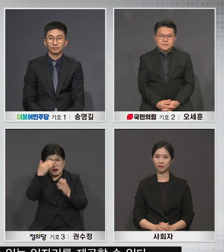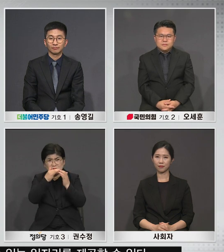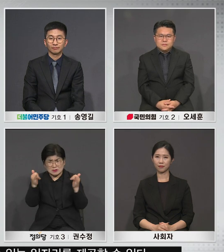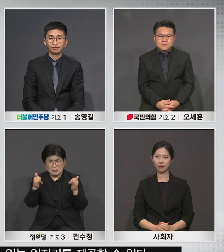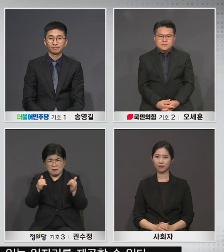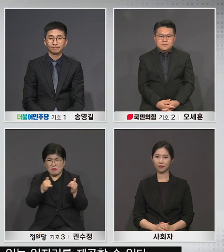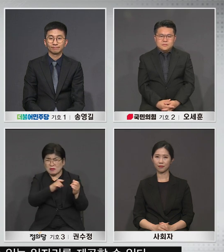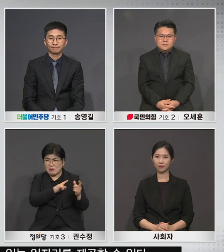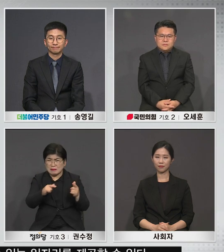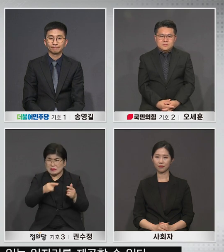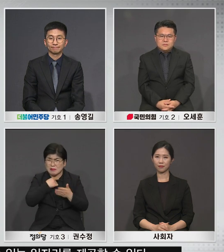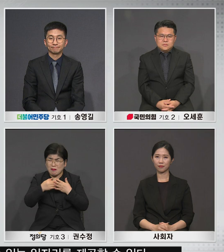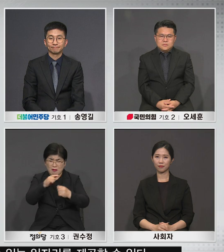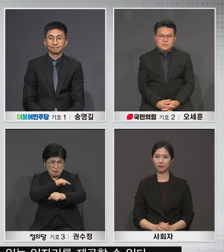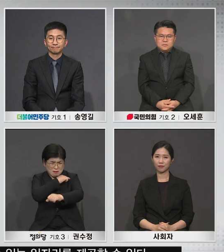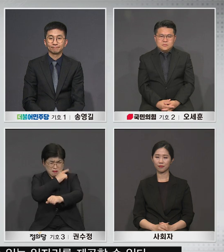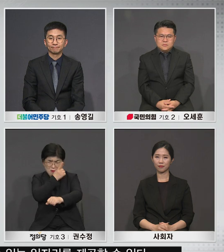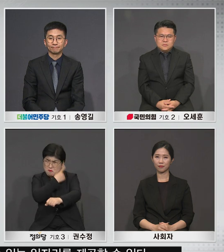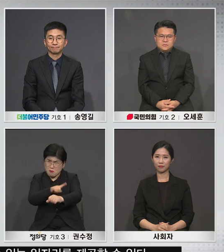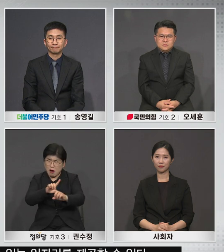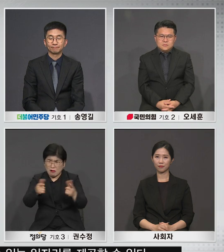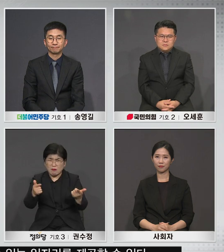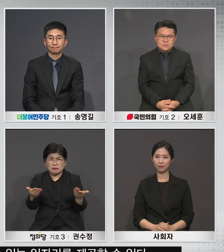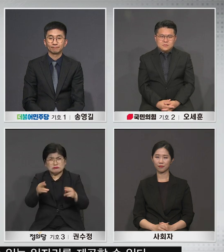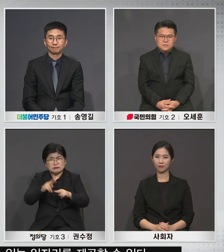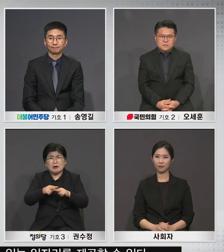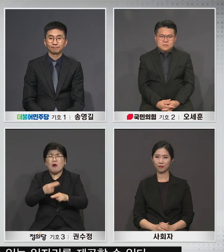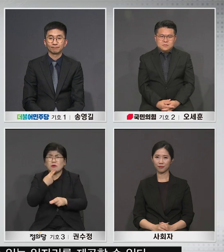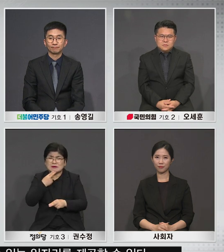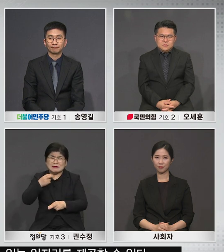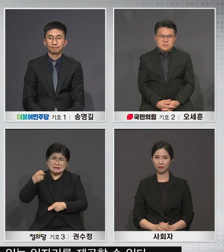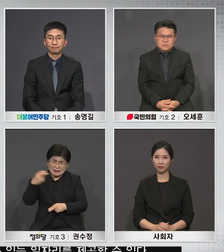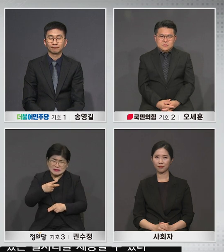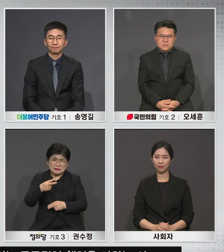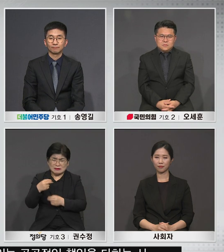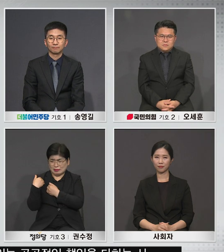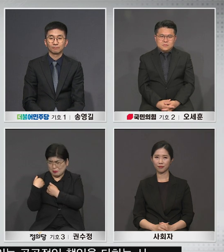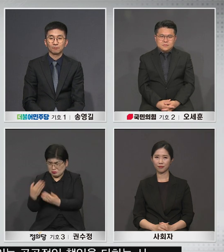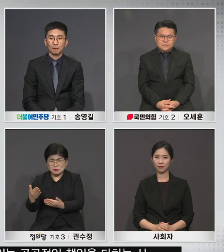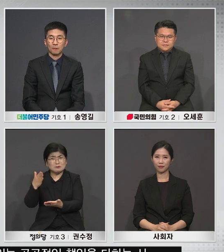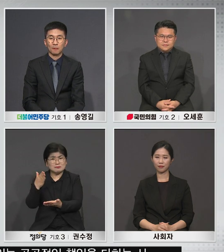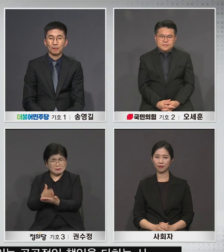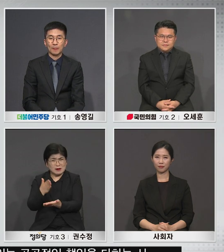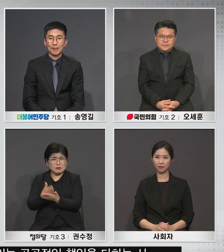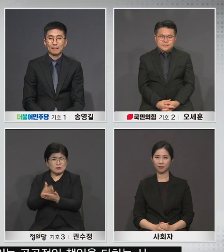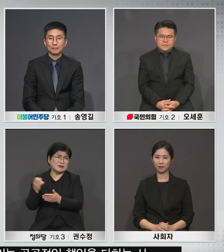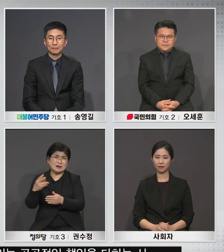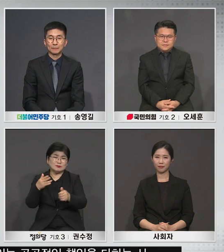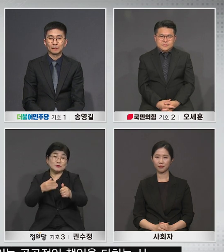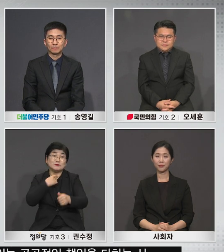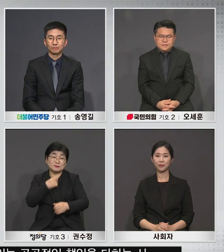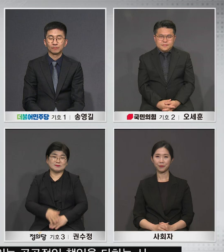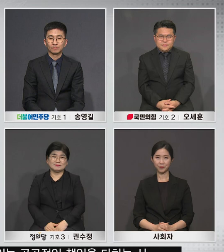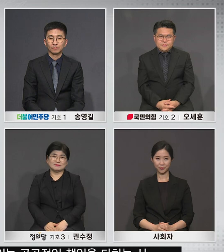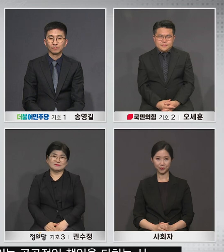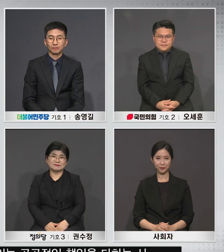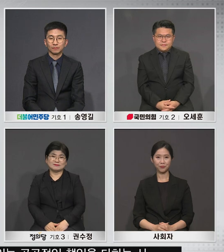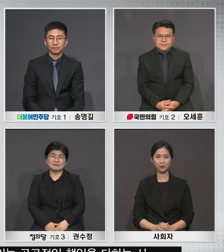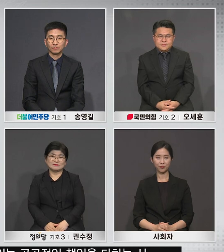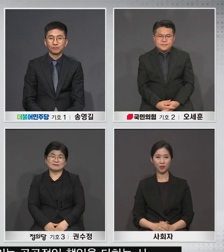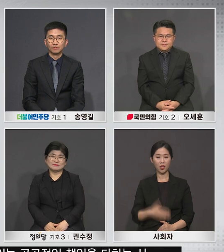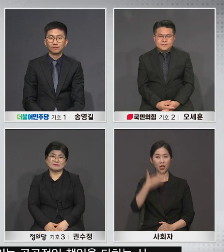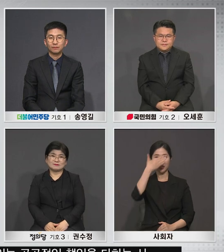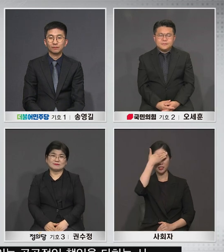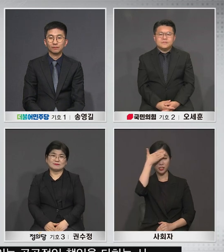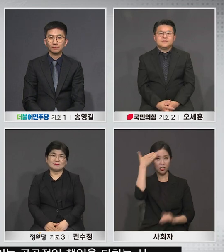부족한 게 아니라 능력이 부족한 것이 아니라 일자리가 없음을 다시 한 번 관과하지 말았으면 라고 말씀드리겠습니다. 청년 일자리